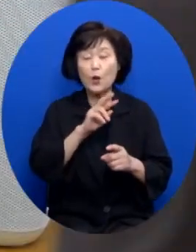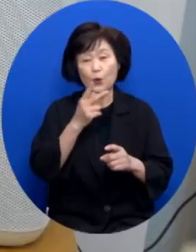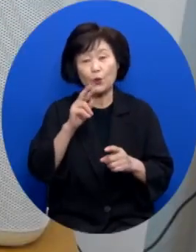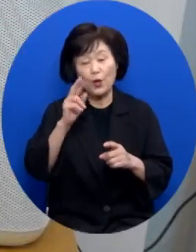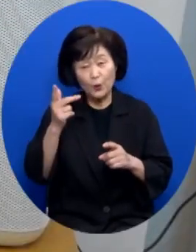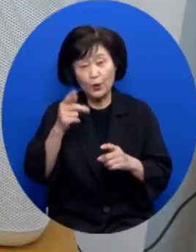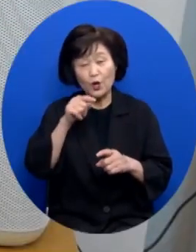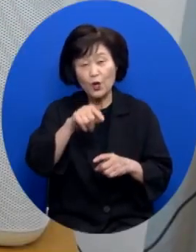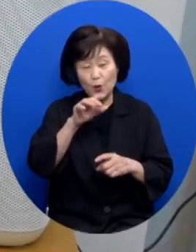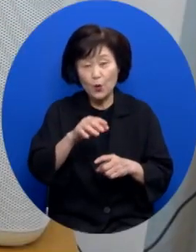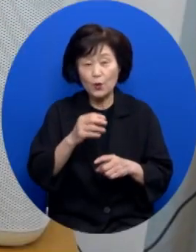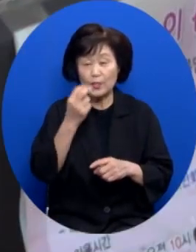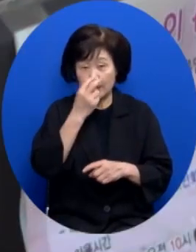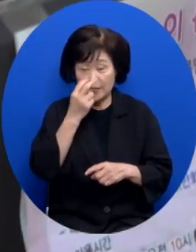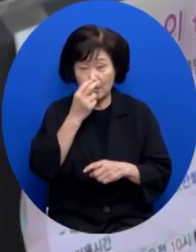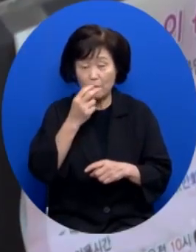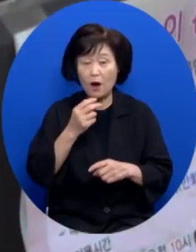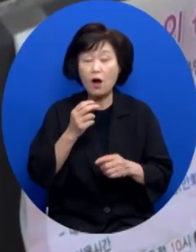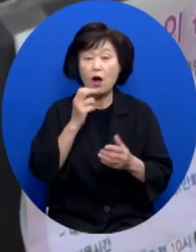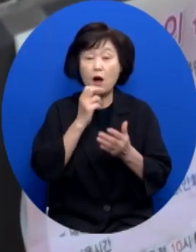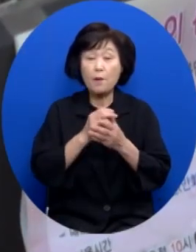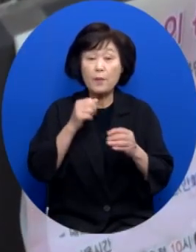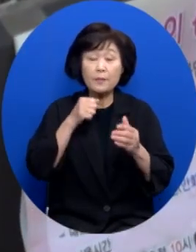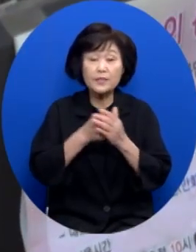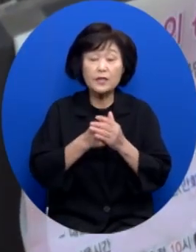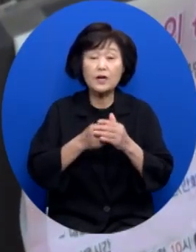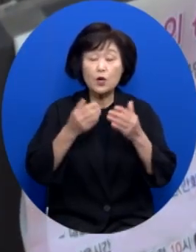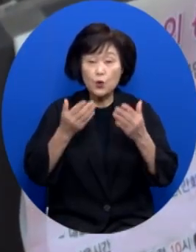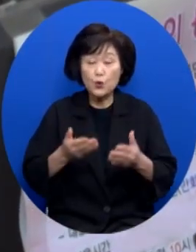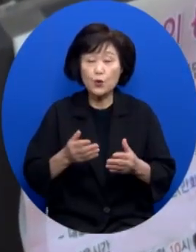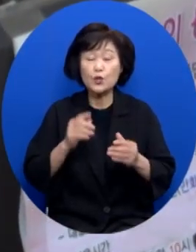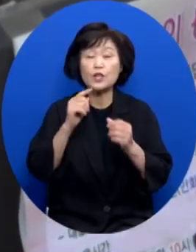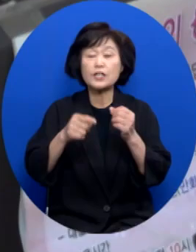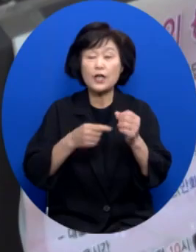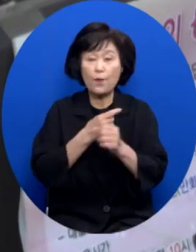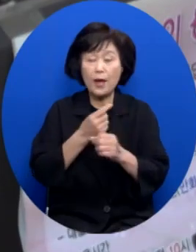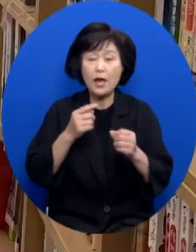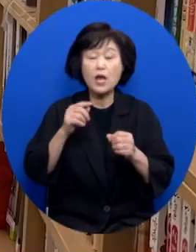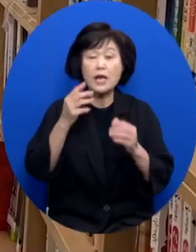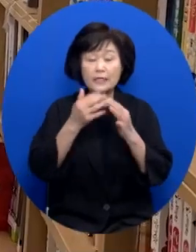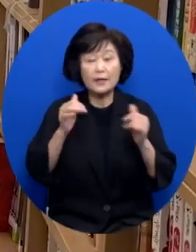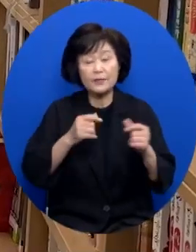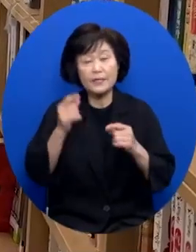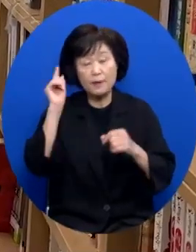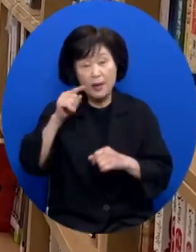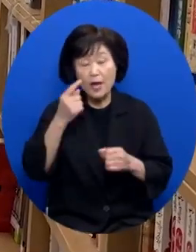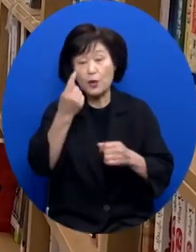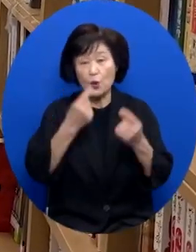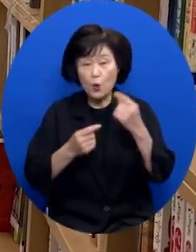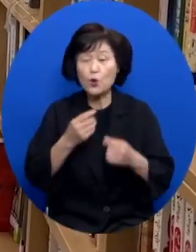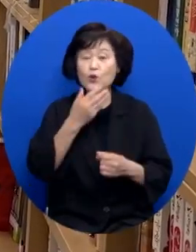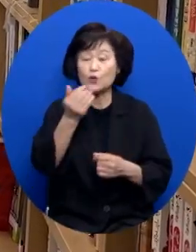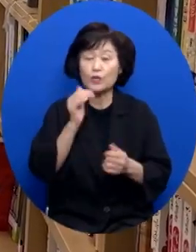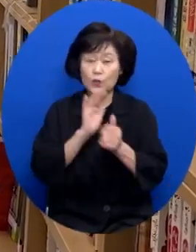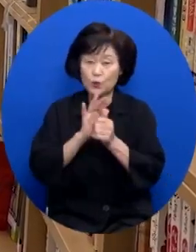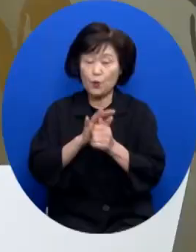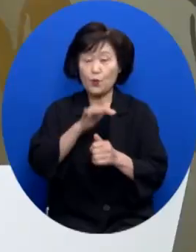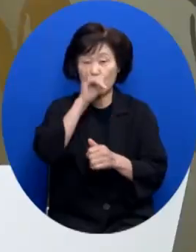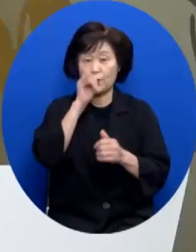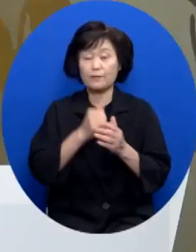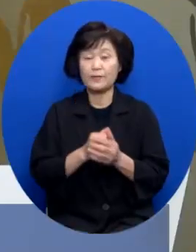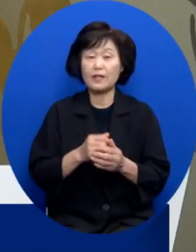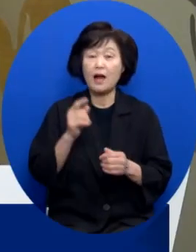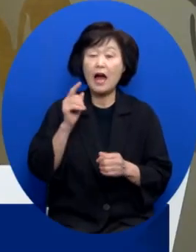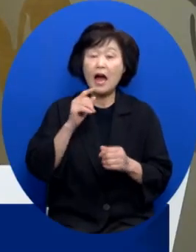도서관을 지키며 법정 공휴일을 제외하고 주민들이 매일 도서관을 이용할 수 있게 편의를 높이고 있습니다.